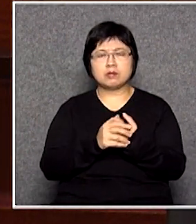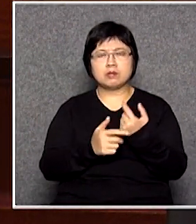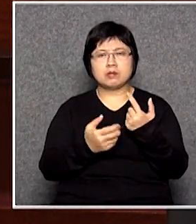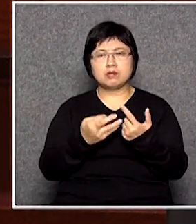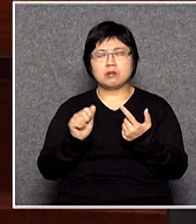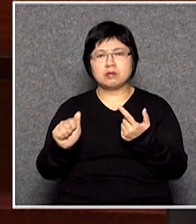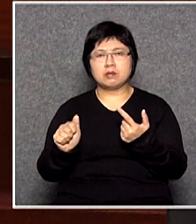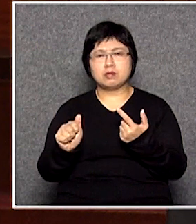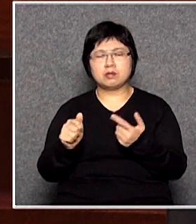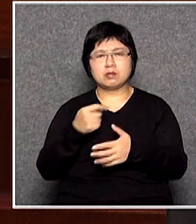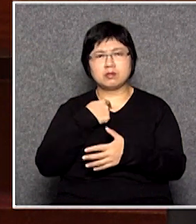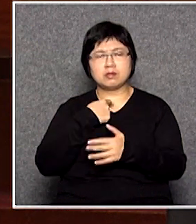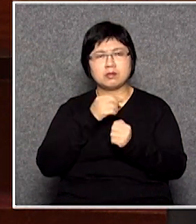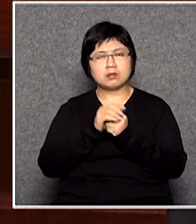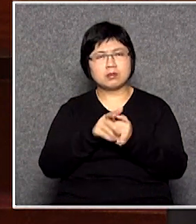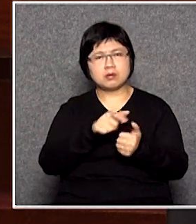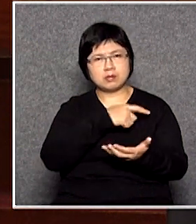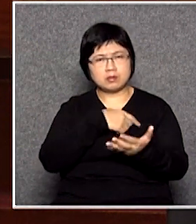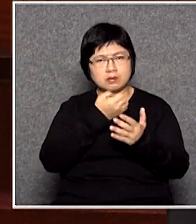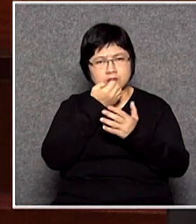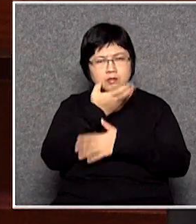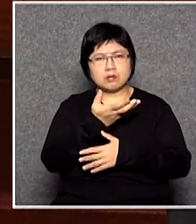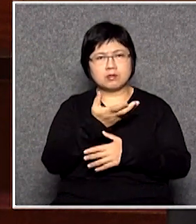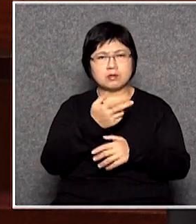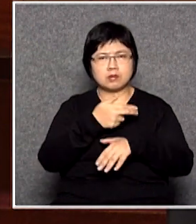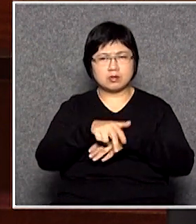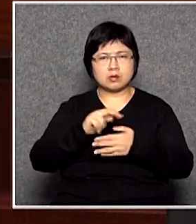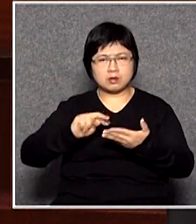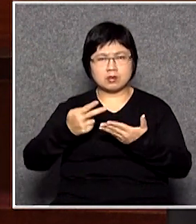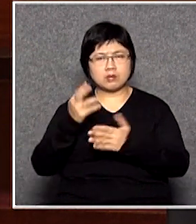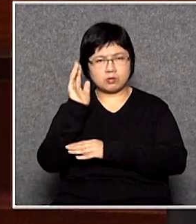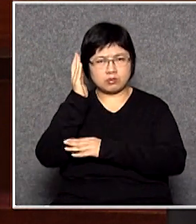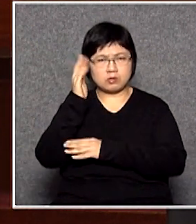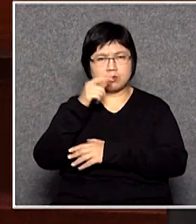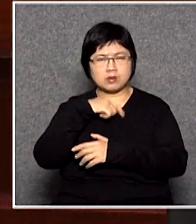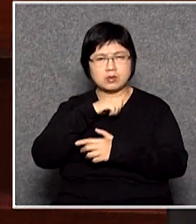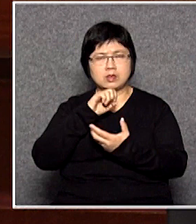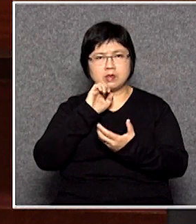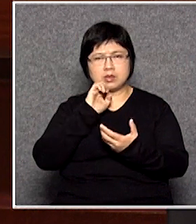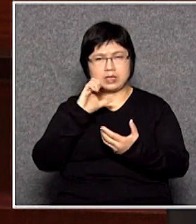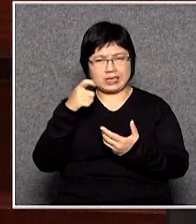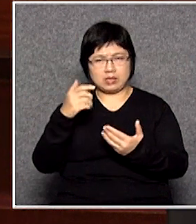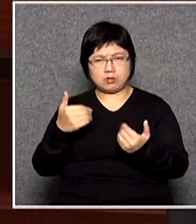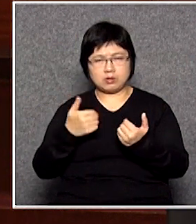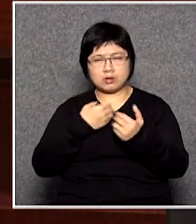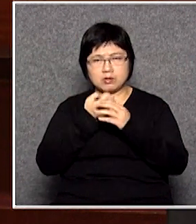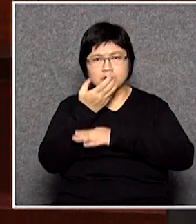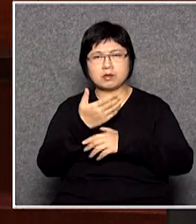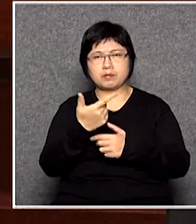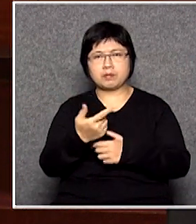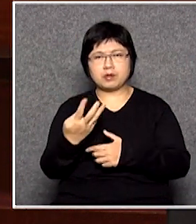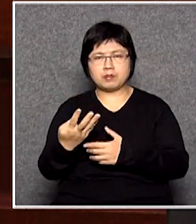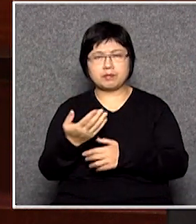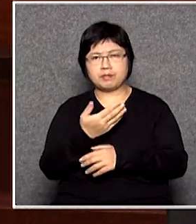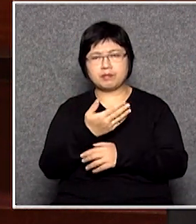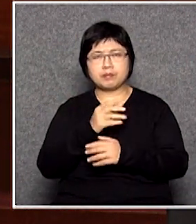83A(只係要求相關議員提出議案，包括修訂或者發言嘅時候作出利益申報，同84條不禁止有